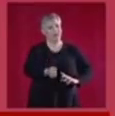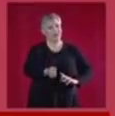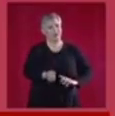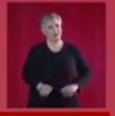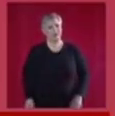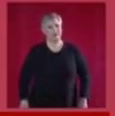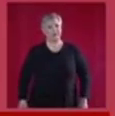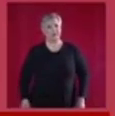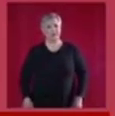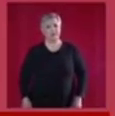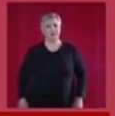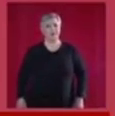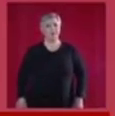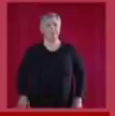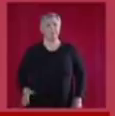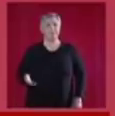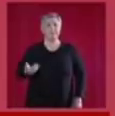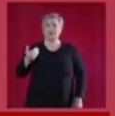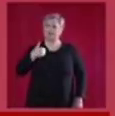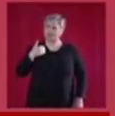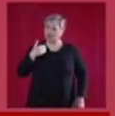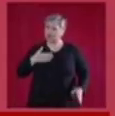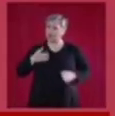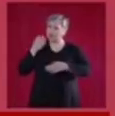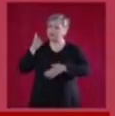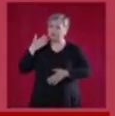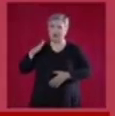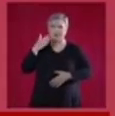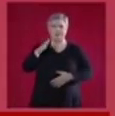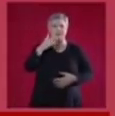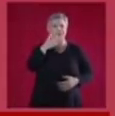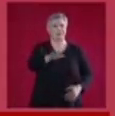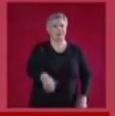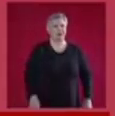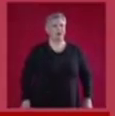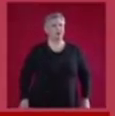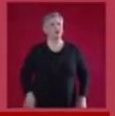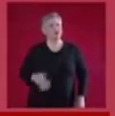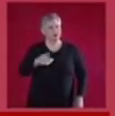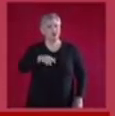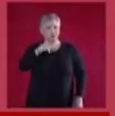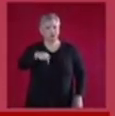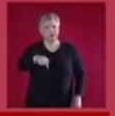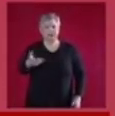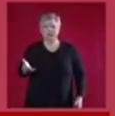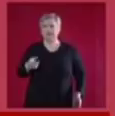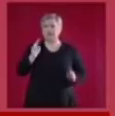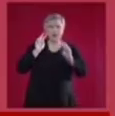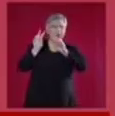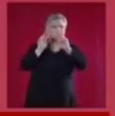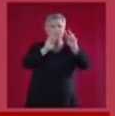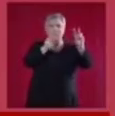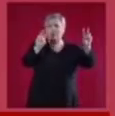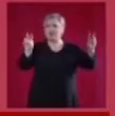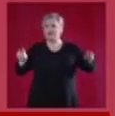την παρουσία μου τις περιοδείες μου όλες αυτές τις μέρες αλλά και σήμερα βλέποντάς σας σας εδώ τη μαχητικότητά σας την